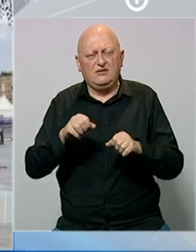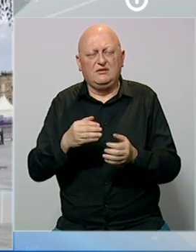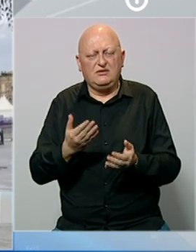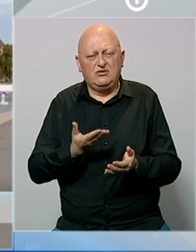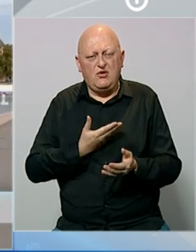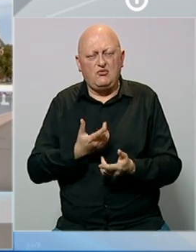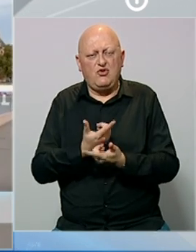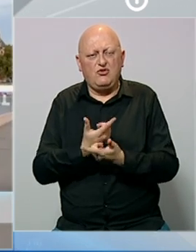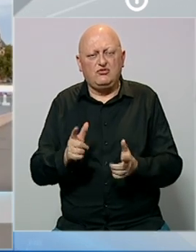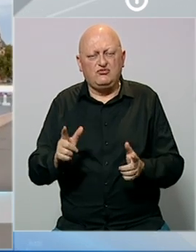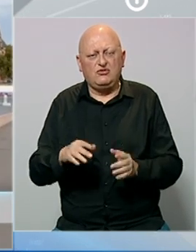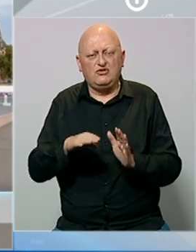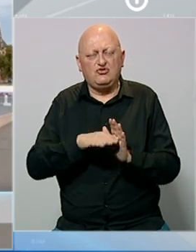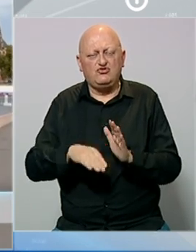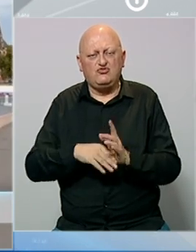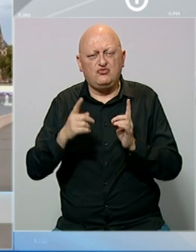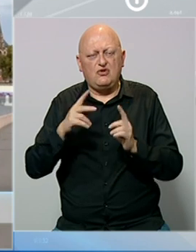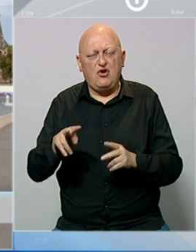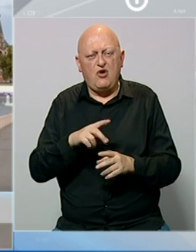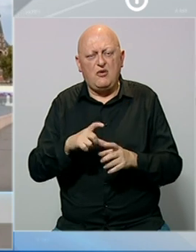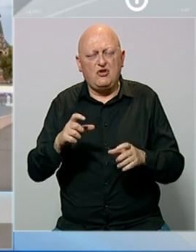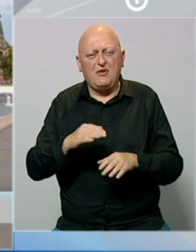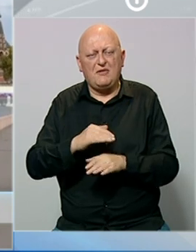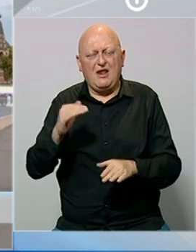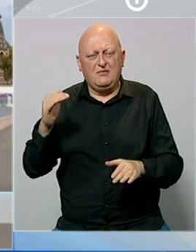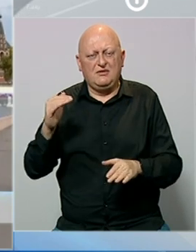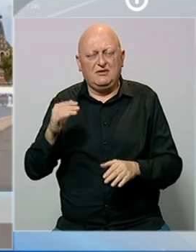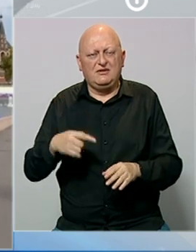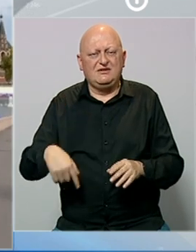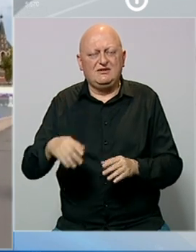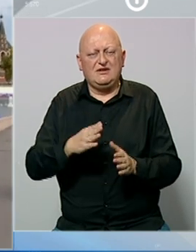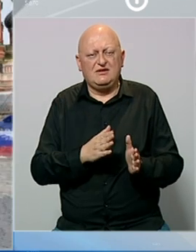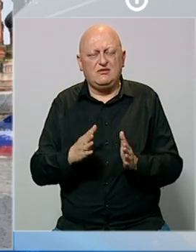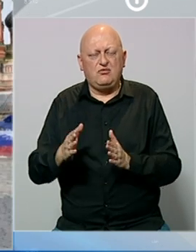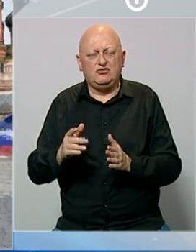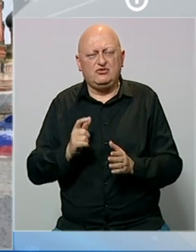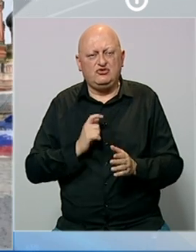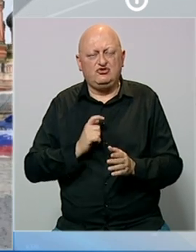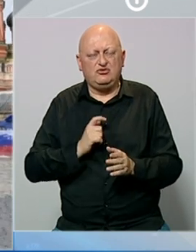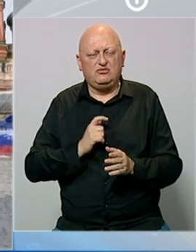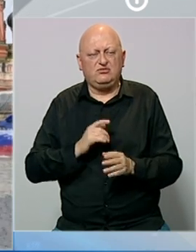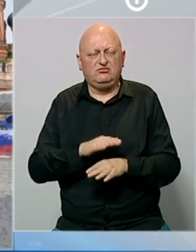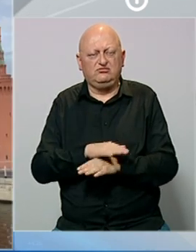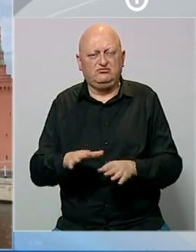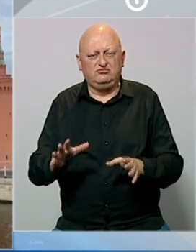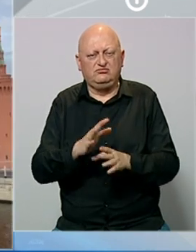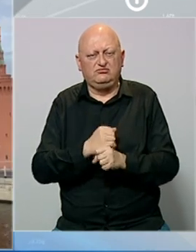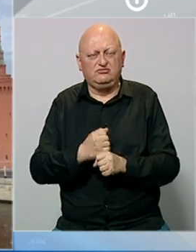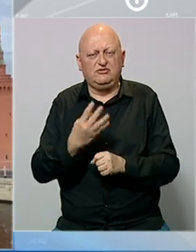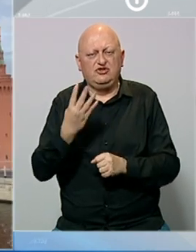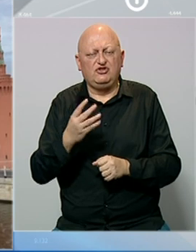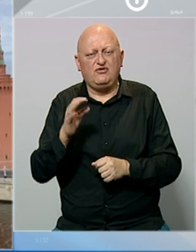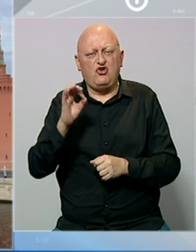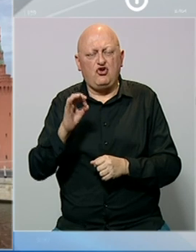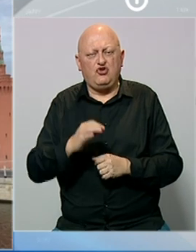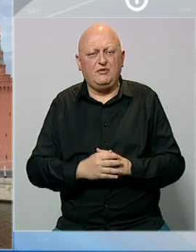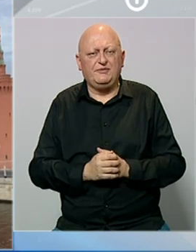dobiti odobrenje od Ustavnog suda i oba doma parlamenta. Cijeli proces, očekuje se, trebao bi biti okončan do 4.